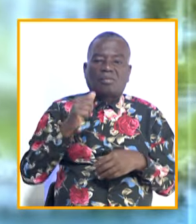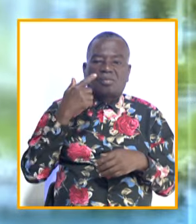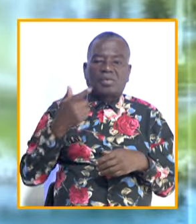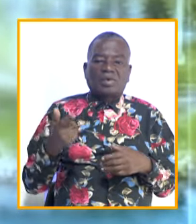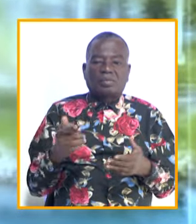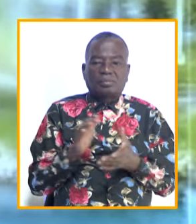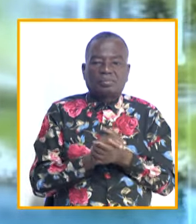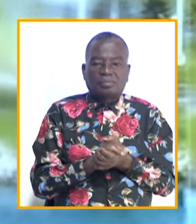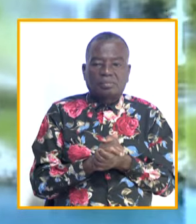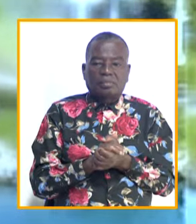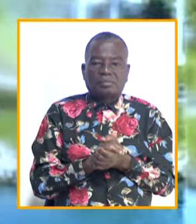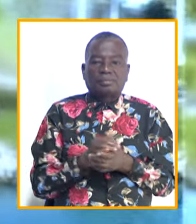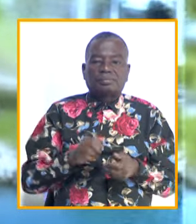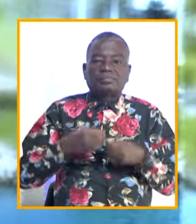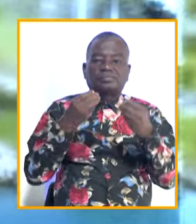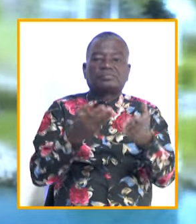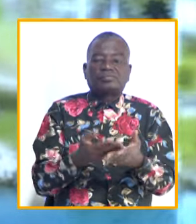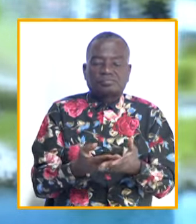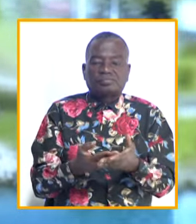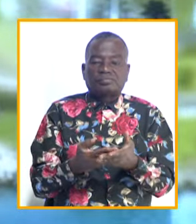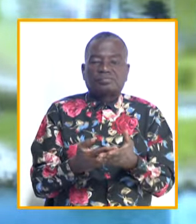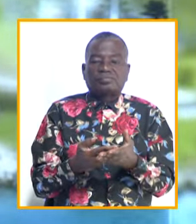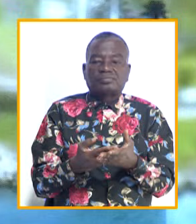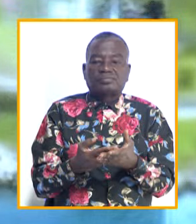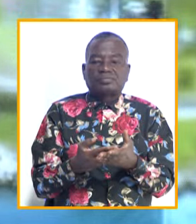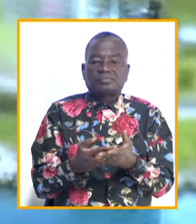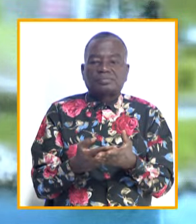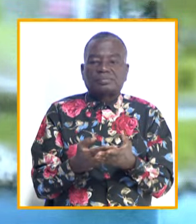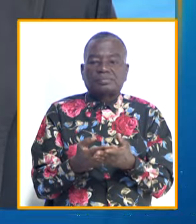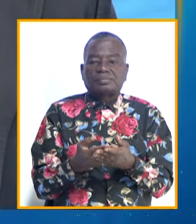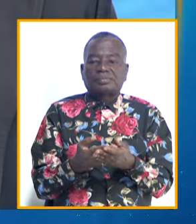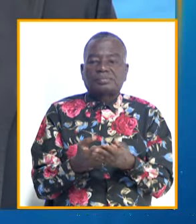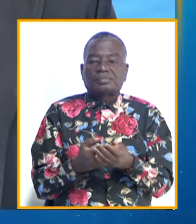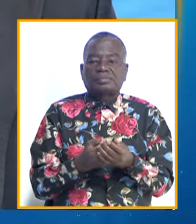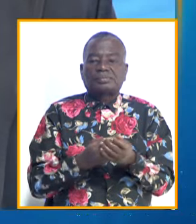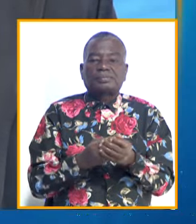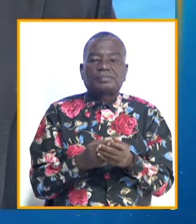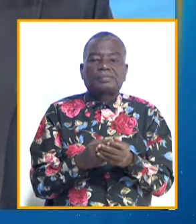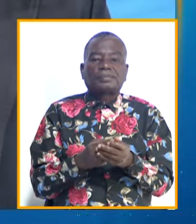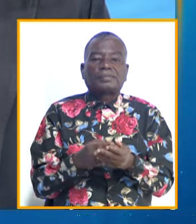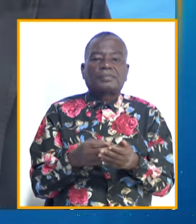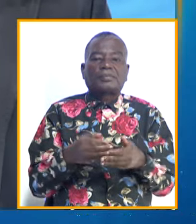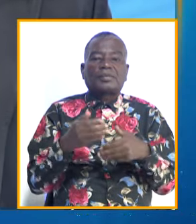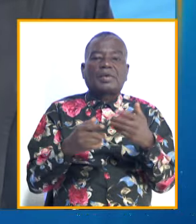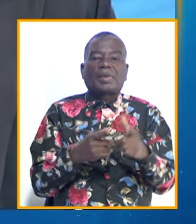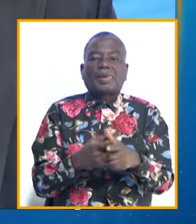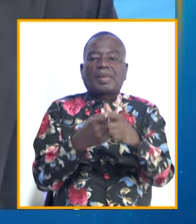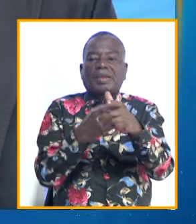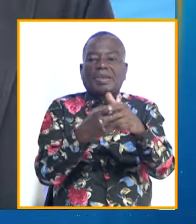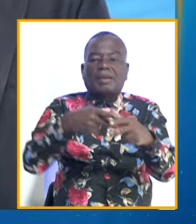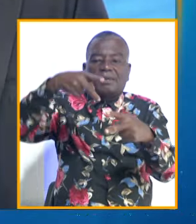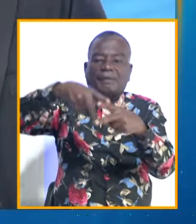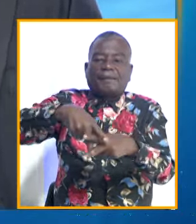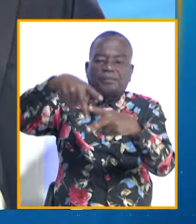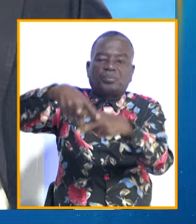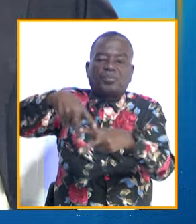de Gagnois qui veut redorer son blason pour les prochaines saisons de football. Passons au Tour cycliste de Côte d'Ivoire sur